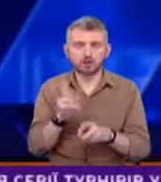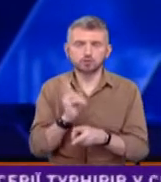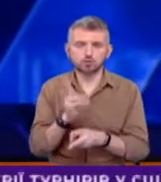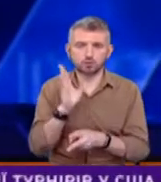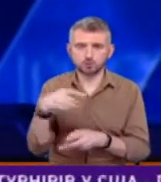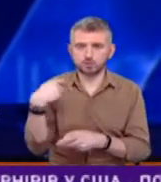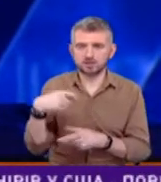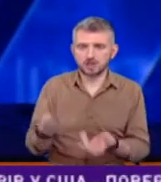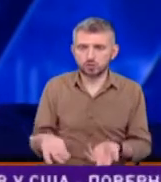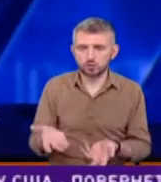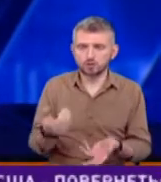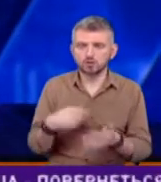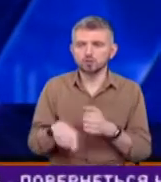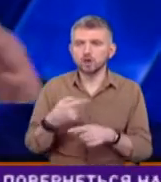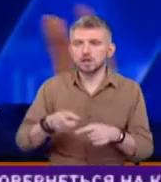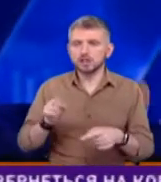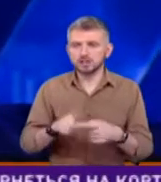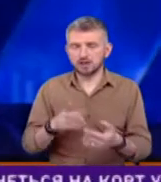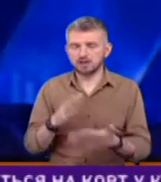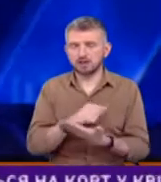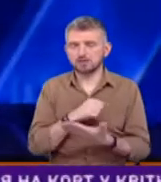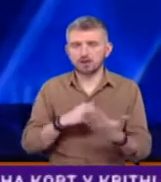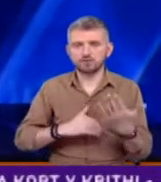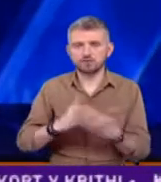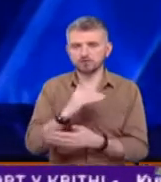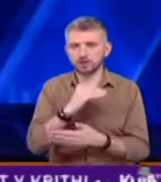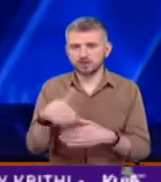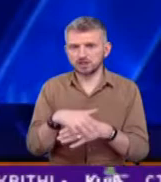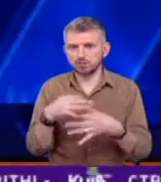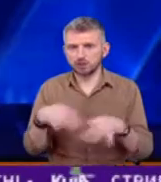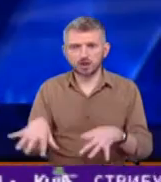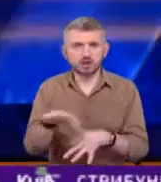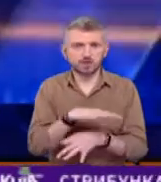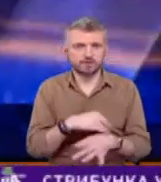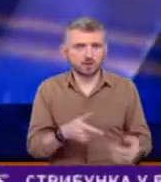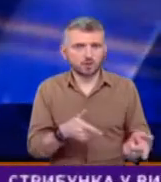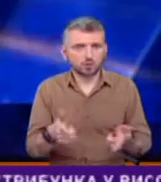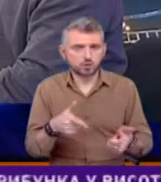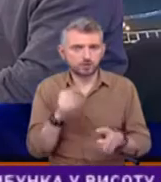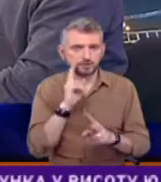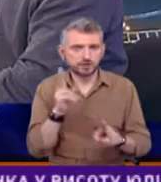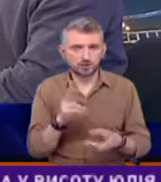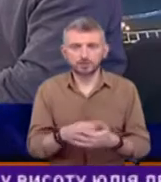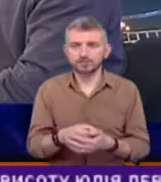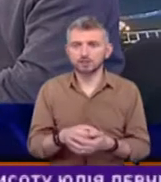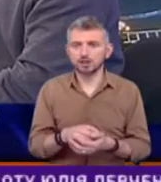ж буде президентом. Тому це якраз є найвищий рівень демократії. І всі стоять на низькому старт. Але ви знаєте,